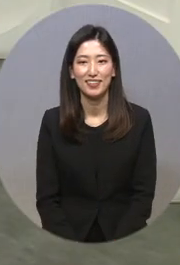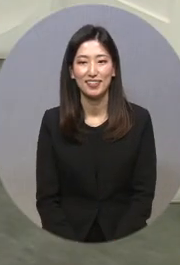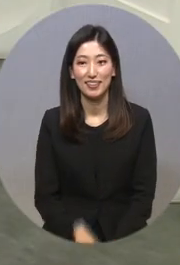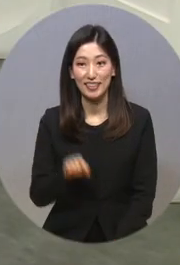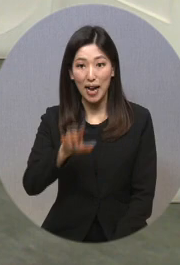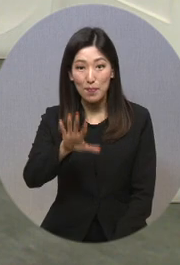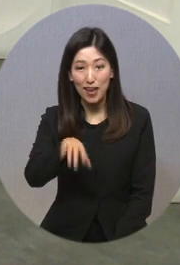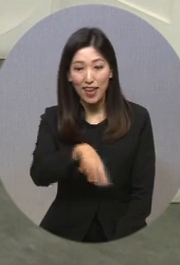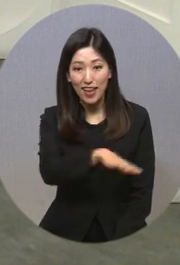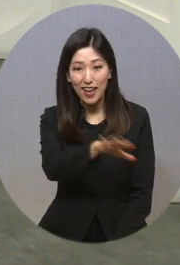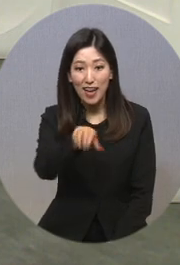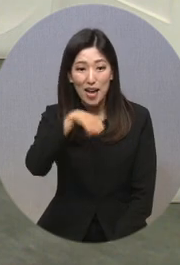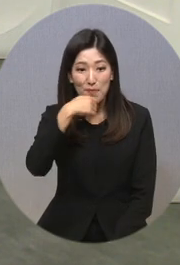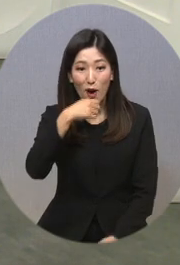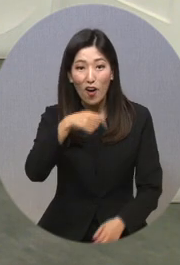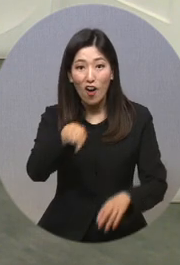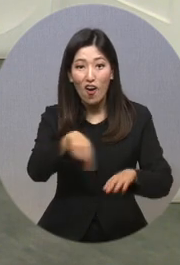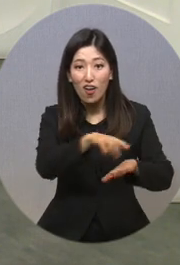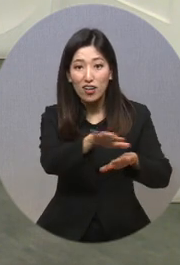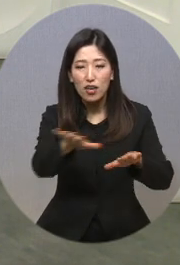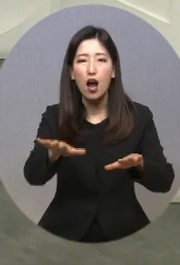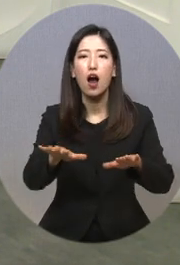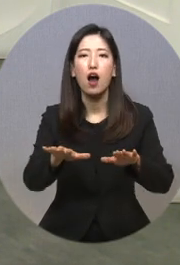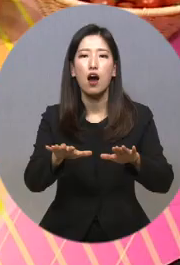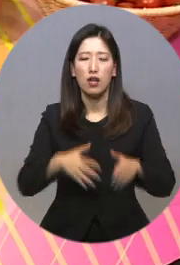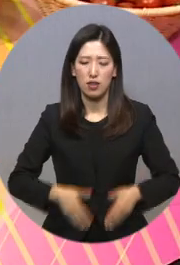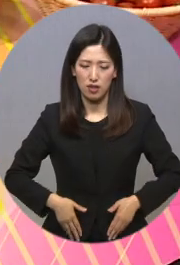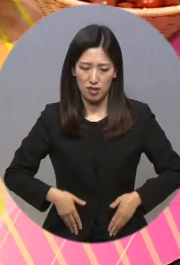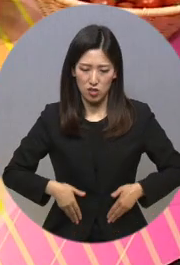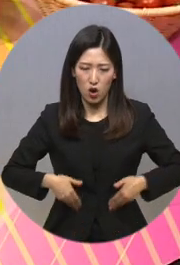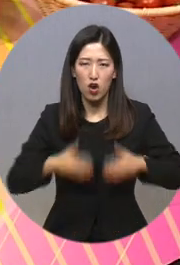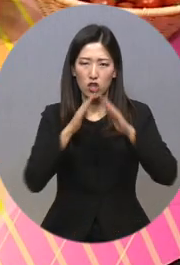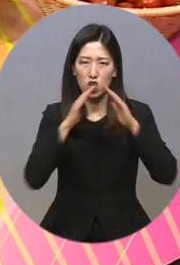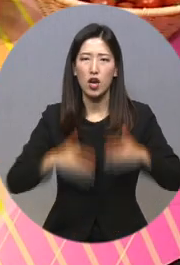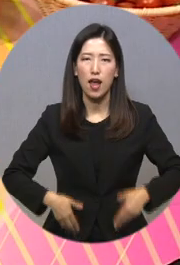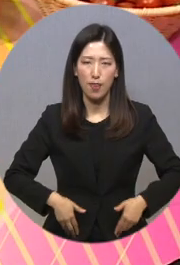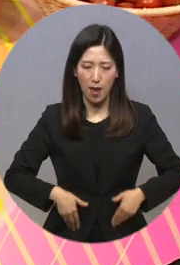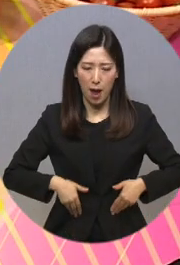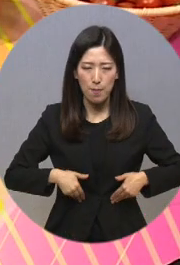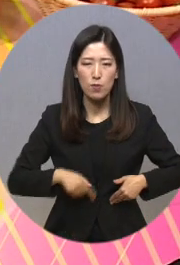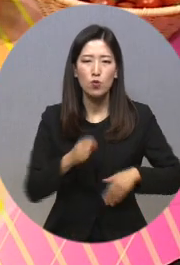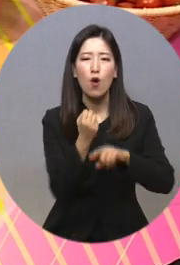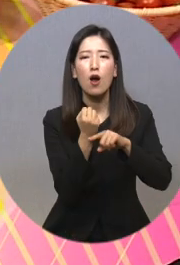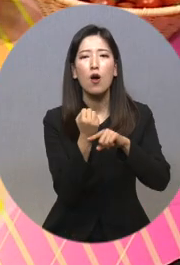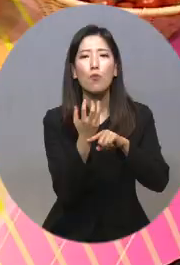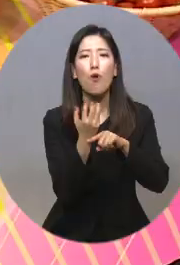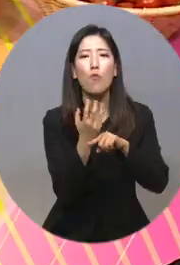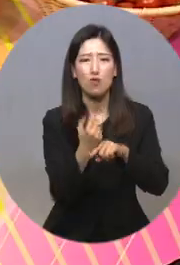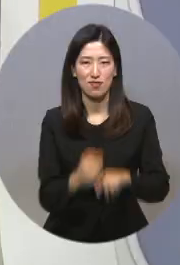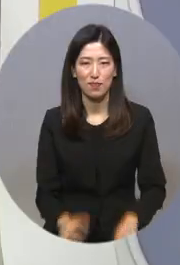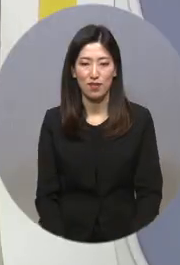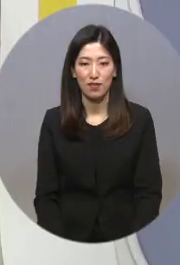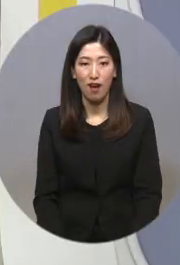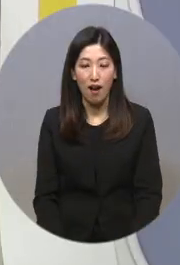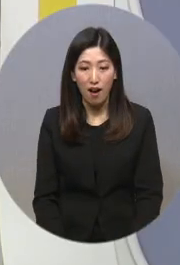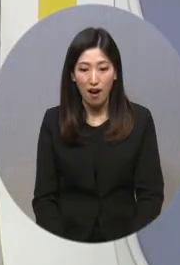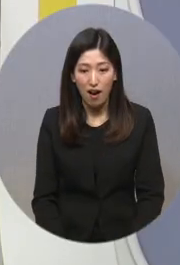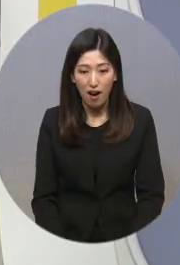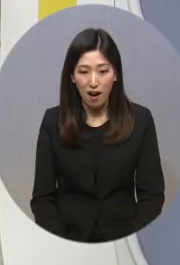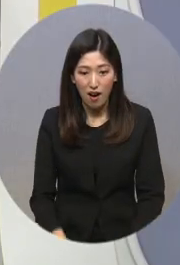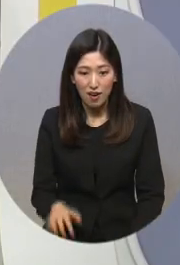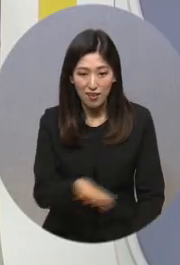앞에 보이는 먹거리들은 네. 다 남도장터를 빛낸 남녘의 보물들입니다. 아, 정말요? 네. 이야,